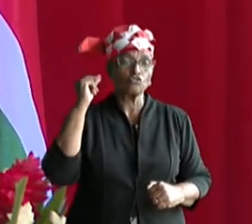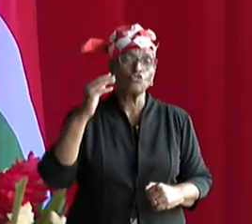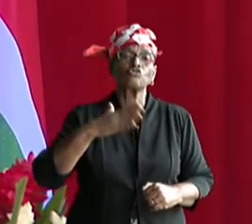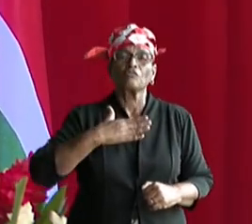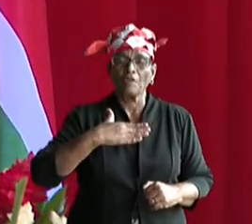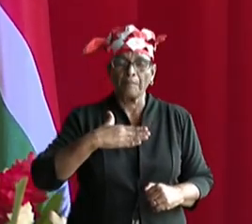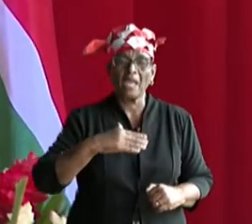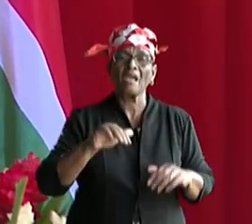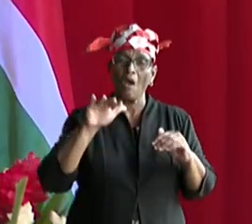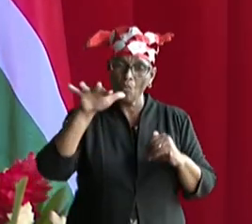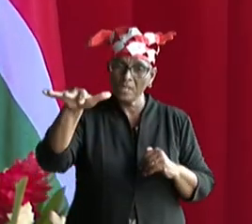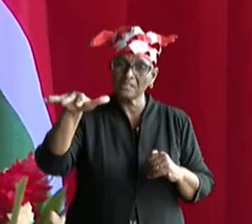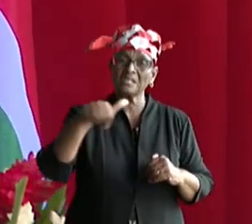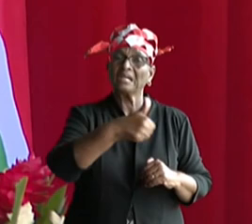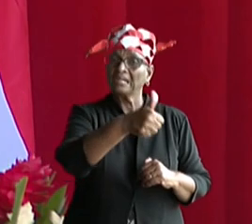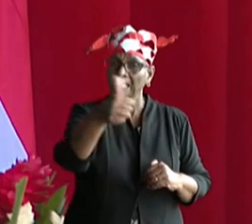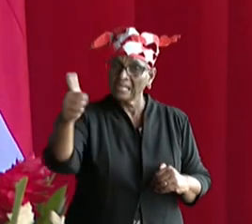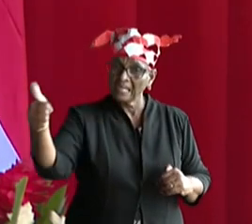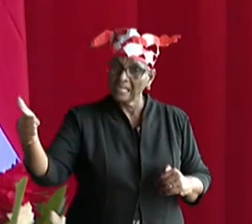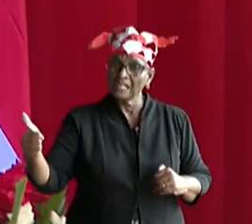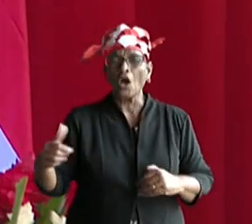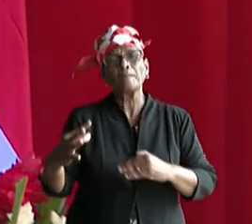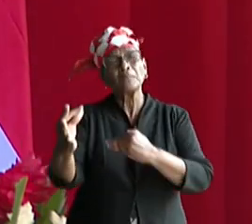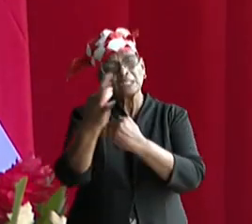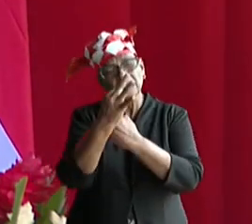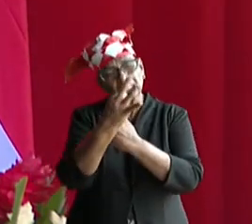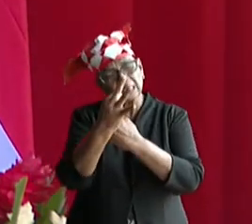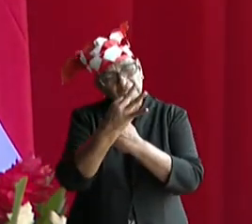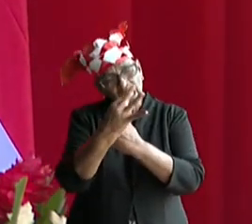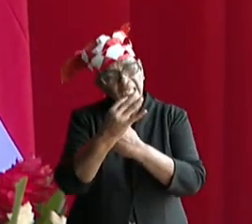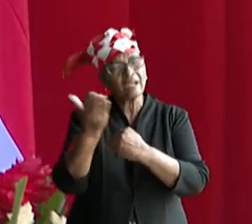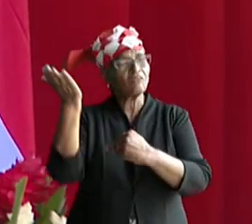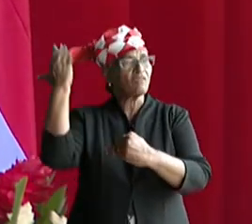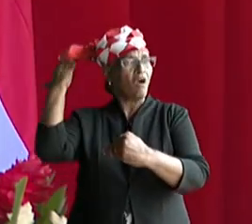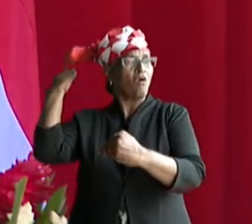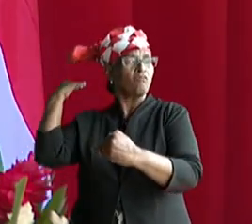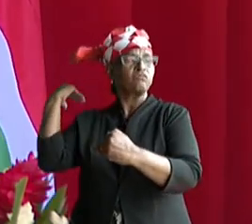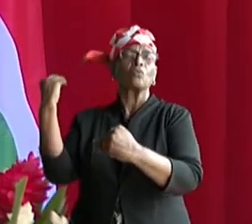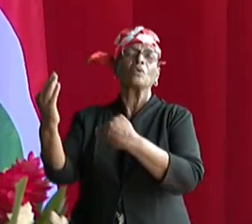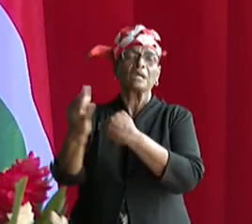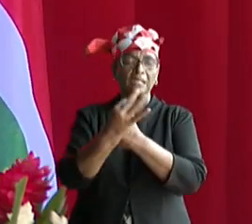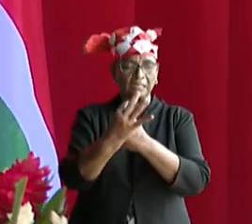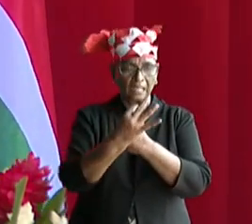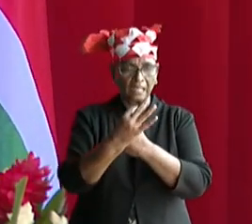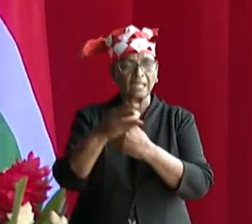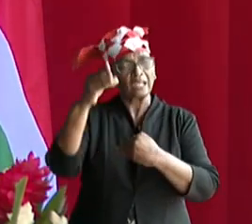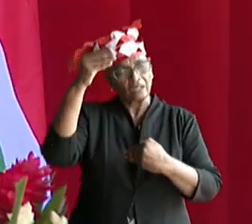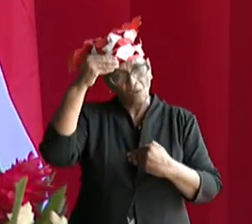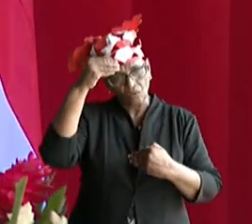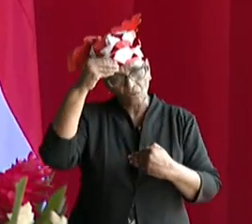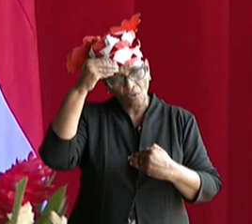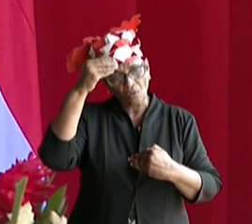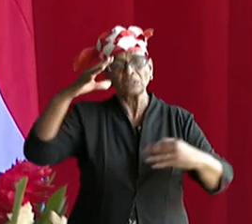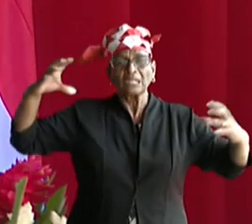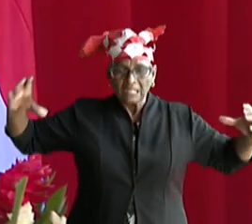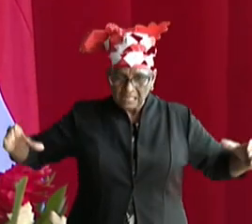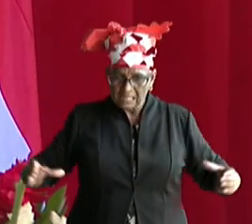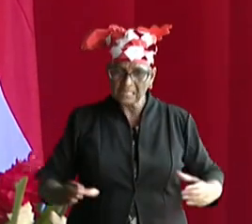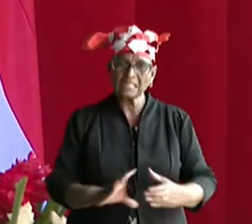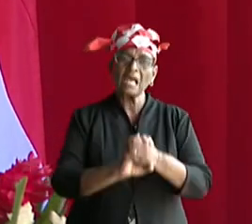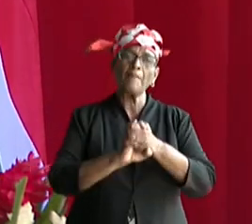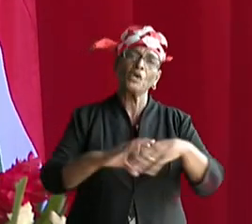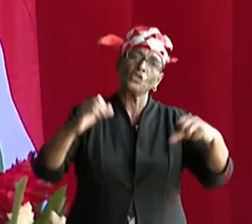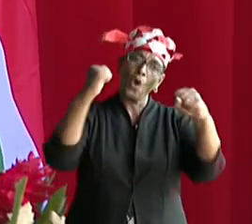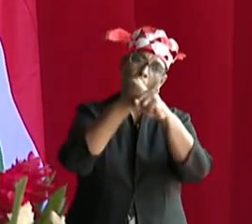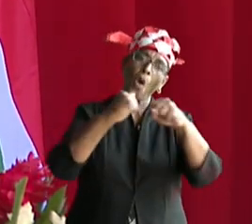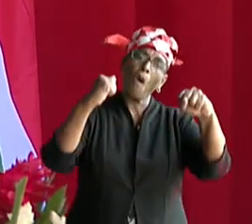dames en heren aanwezig hier, om lering te trekken uit het verleden. Eensgezind op te treden aan de opbouw van de toekomst